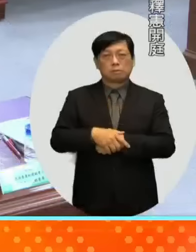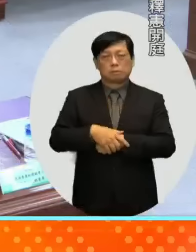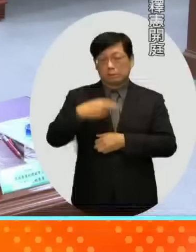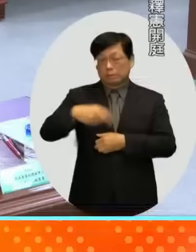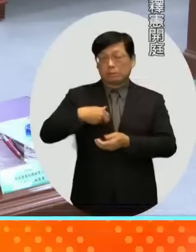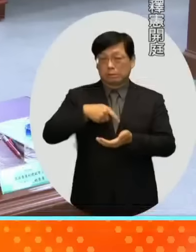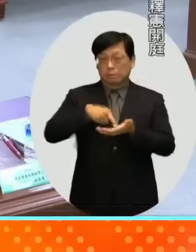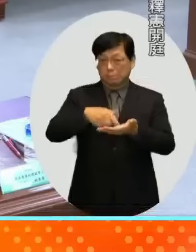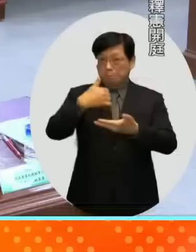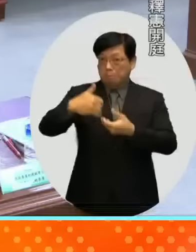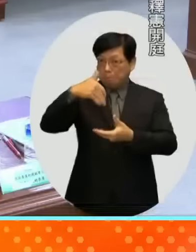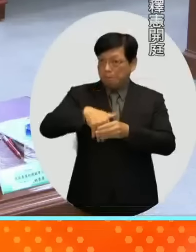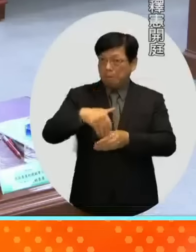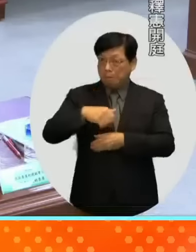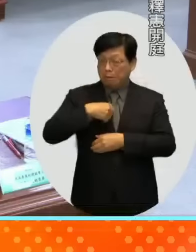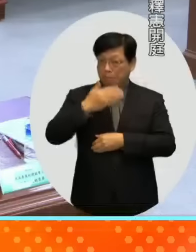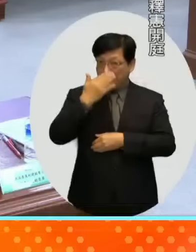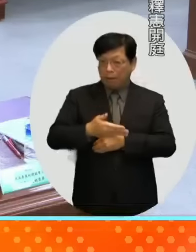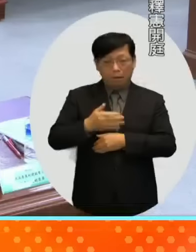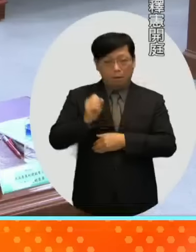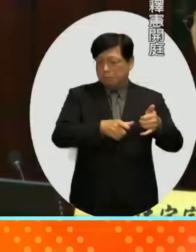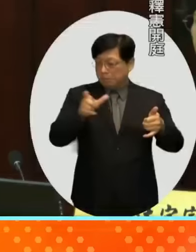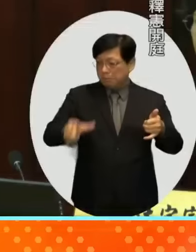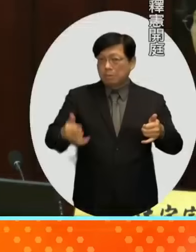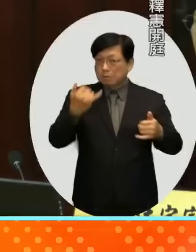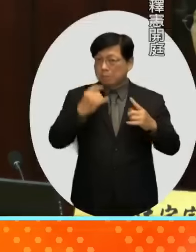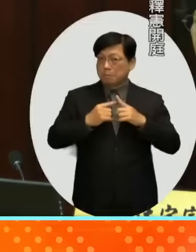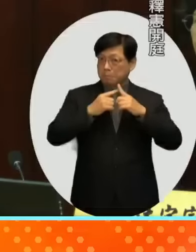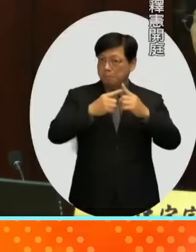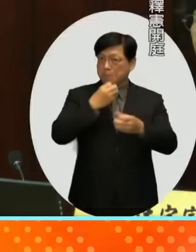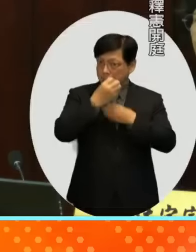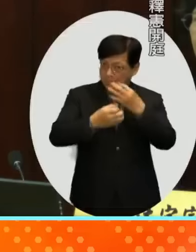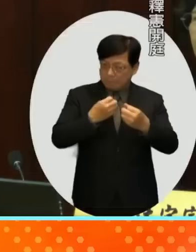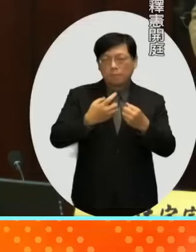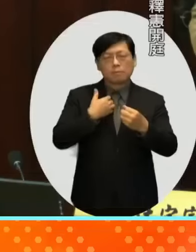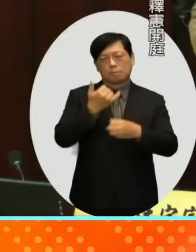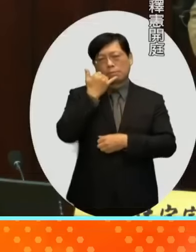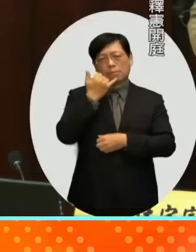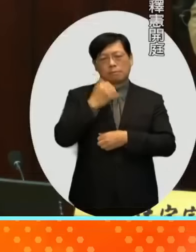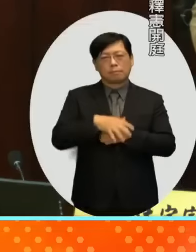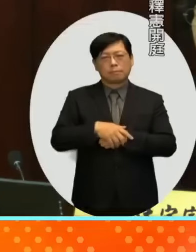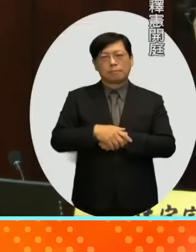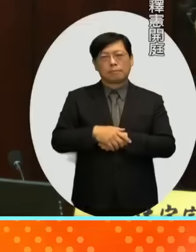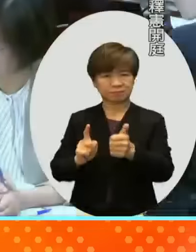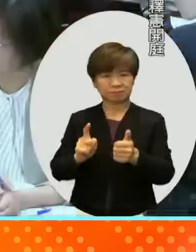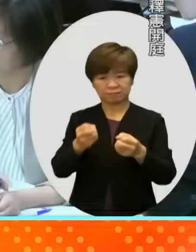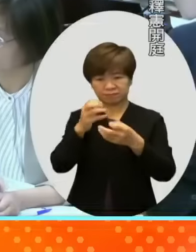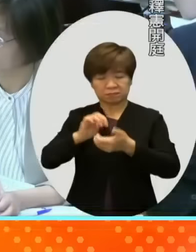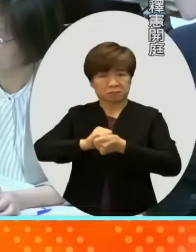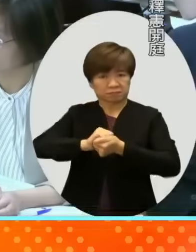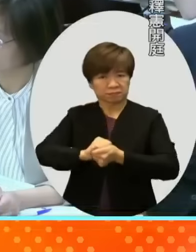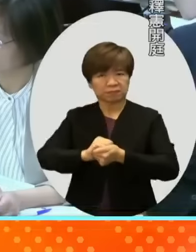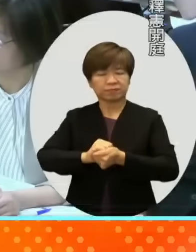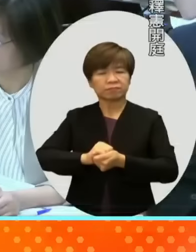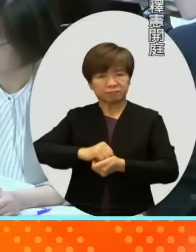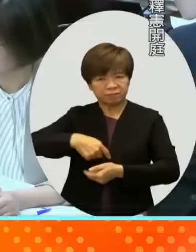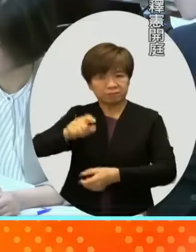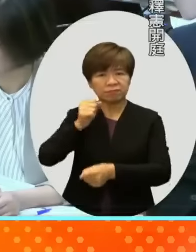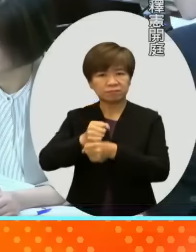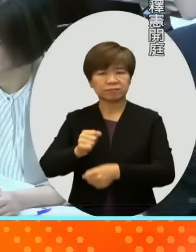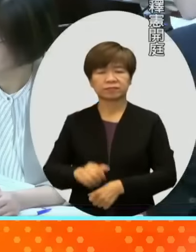力啊，那赖清德就会去考虑要不要低头。那如果你没有做出这样的一个行动的话，那抱歉，人家理都不会理你